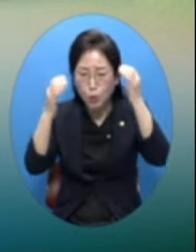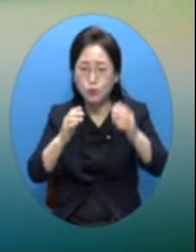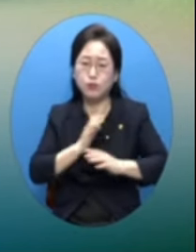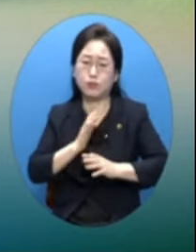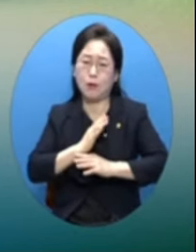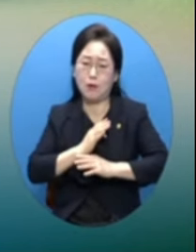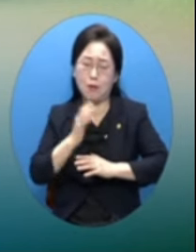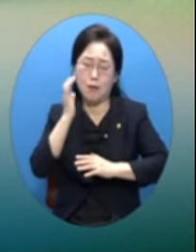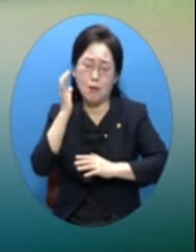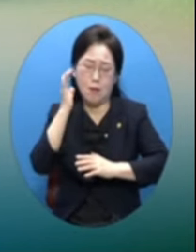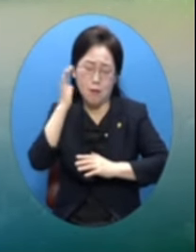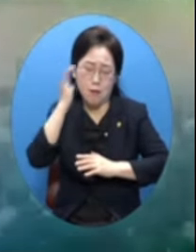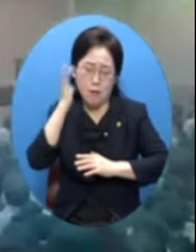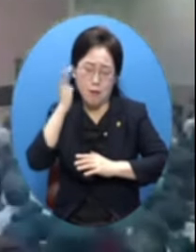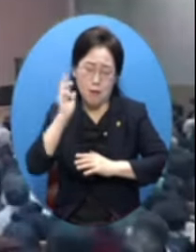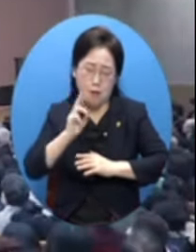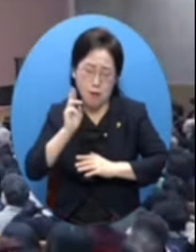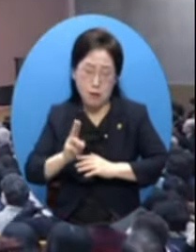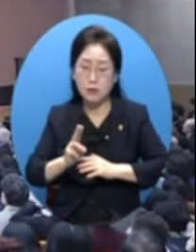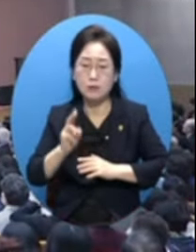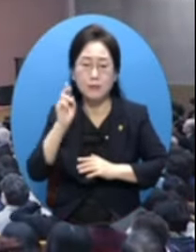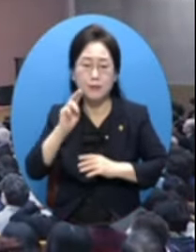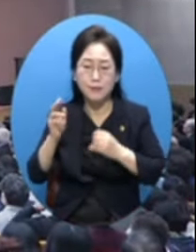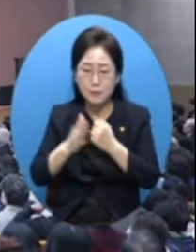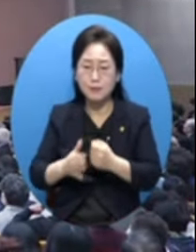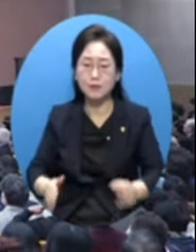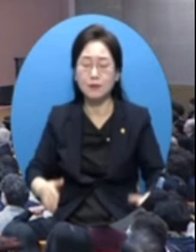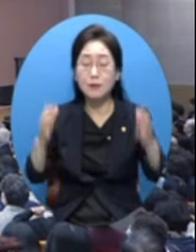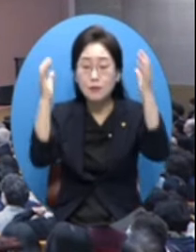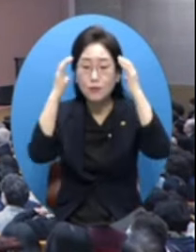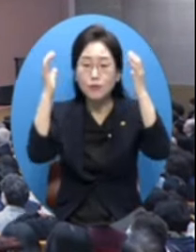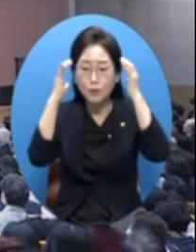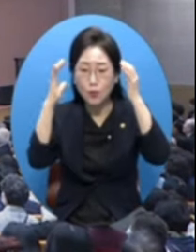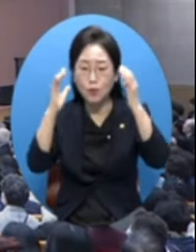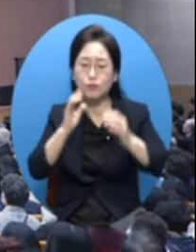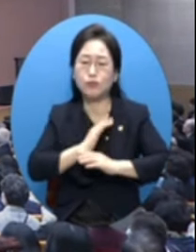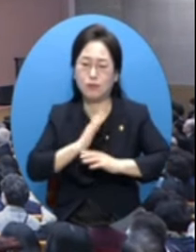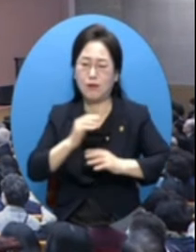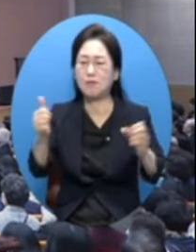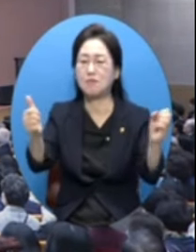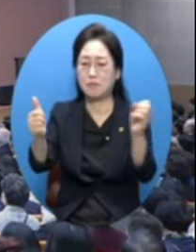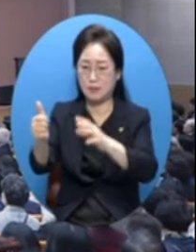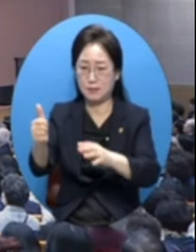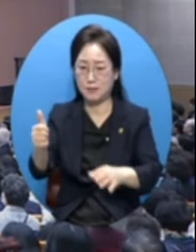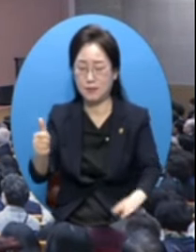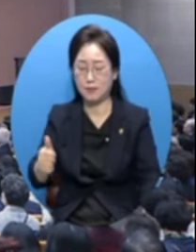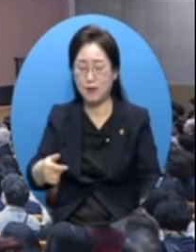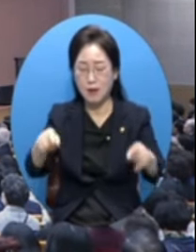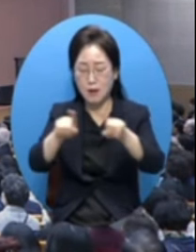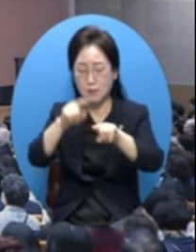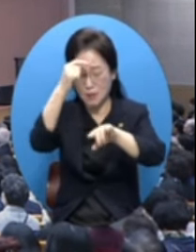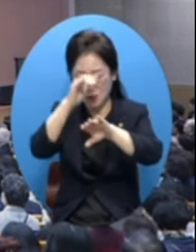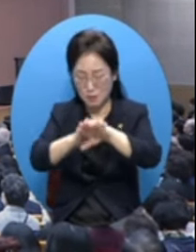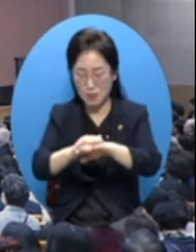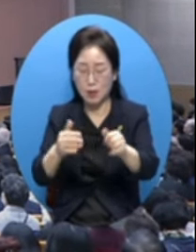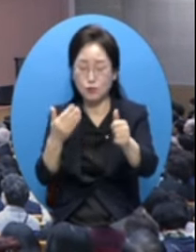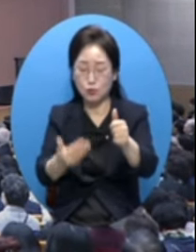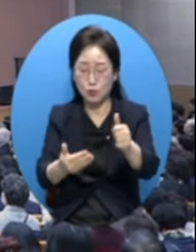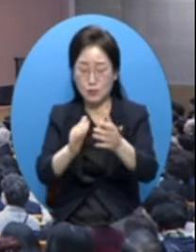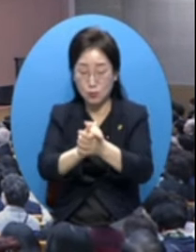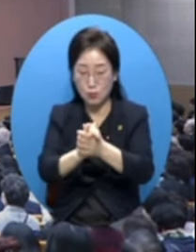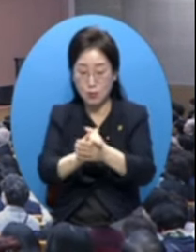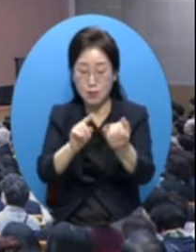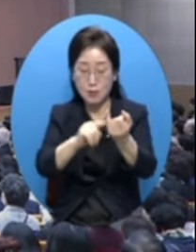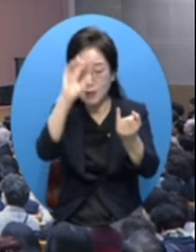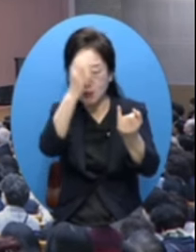고통이 하루하루 순간순간 심했기 때문에 그 고통이 무섭다고 얘기했습니다. 그날 함께 예배드리고 기도할 때 이 신이가 성령